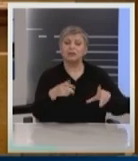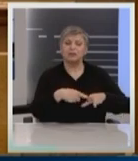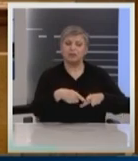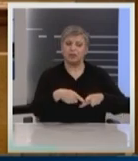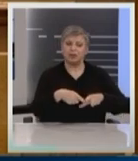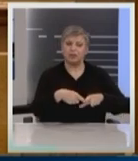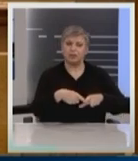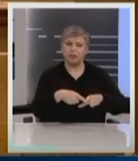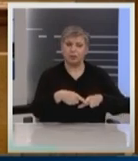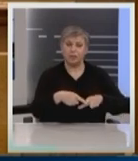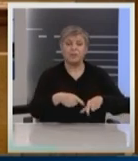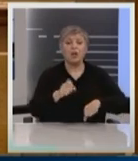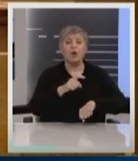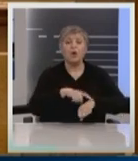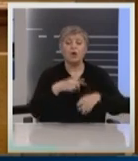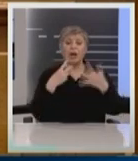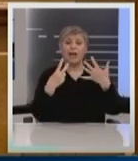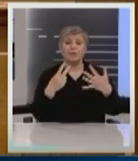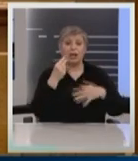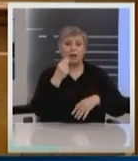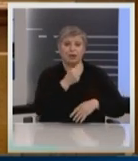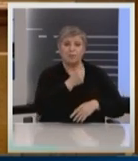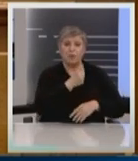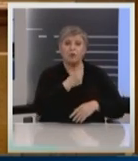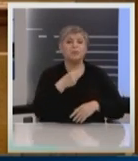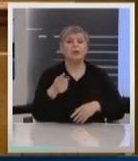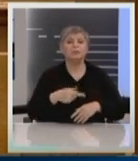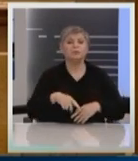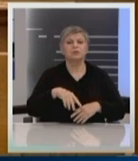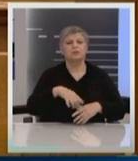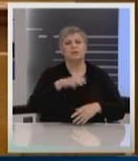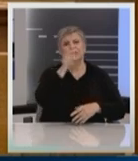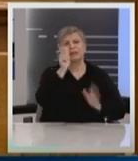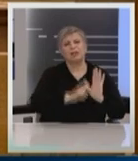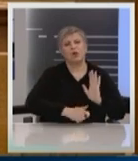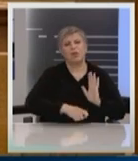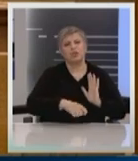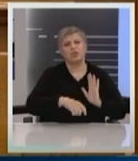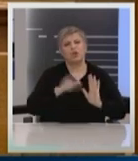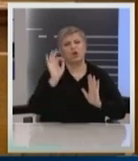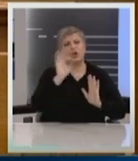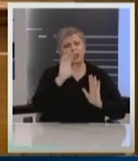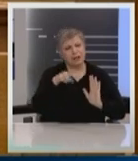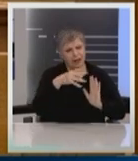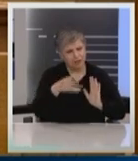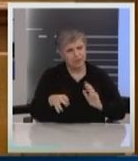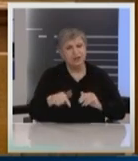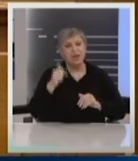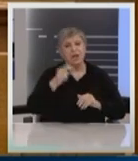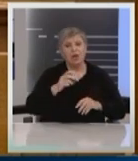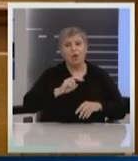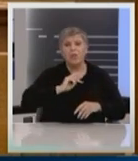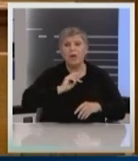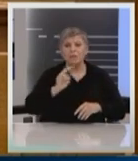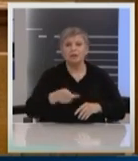Δεκεμβρίου, 7 η ώρα το απόγευμα στο Κάραβελ, θα μιλήσω και θα μιλήσω γιατί πρέπει να δώσω απάντηση σε